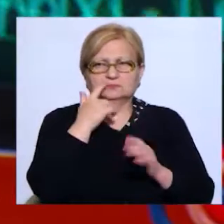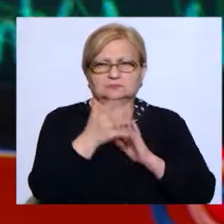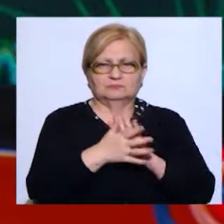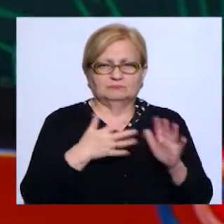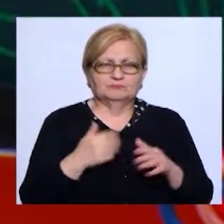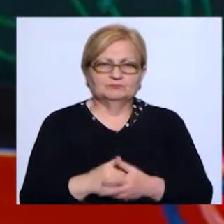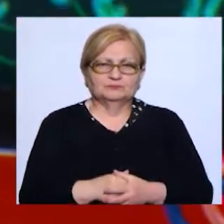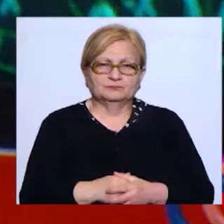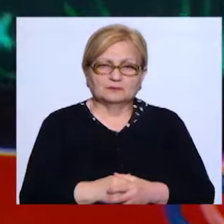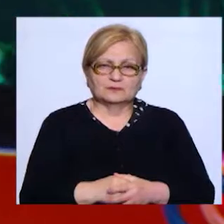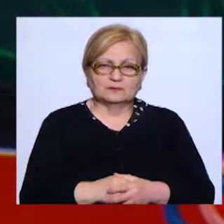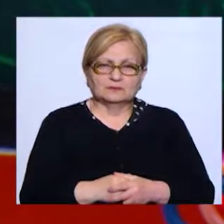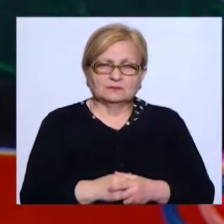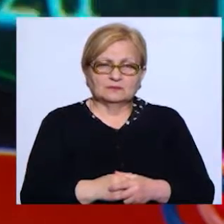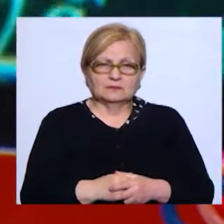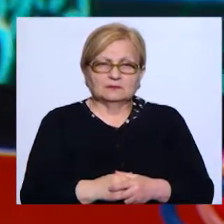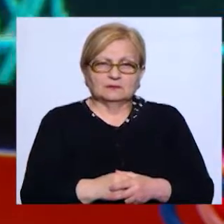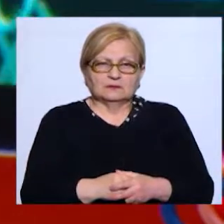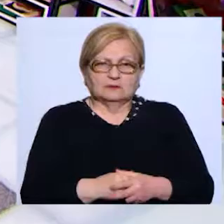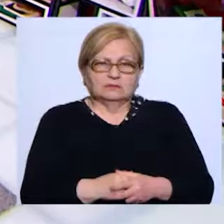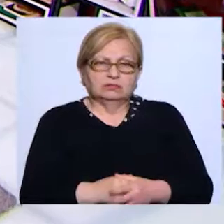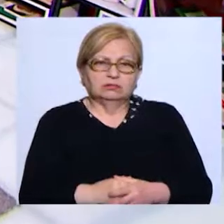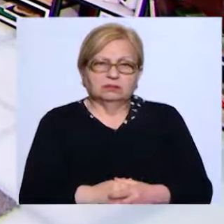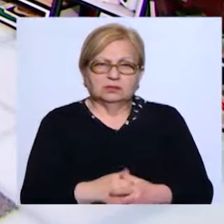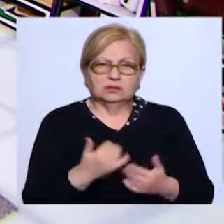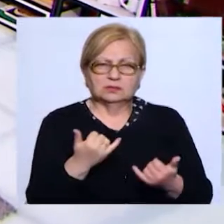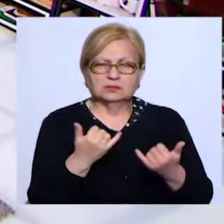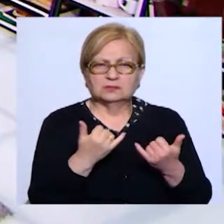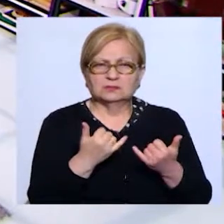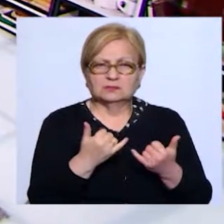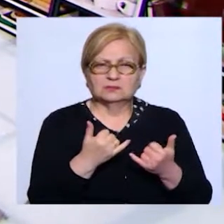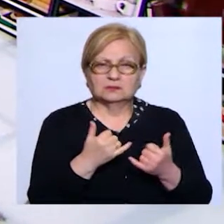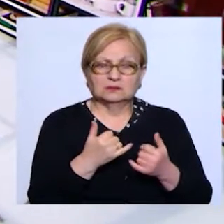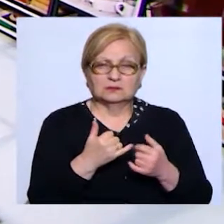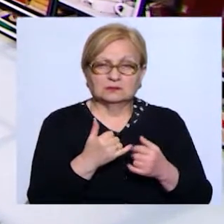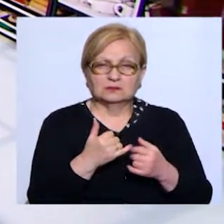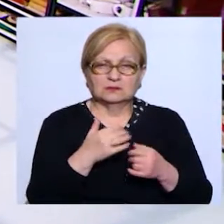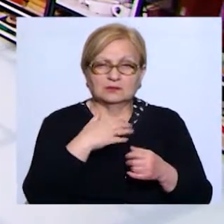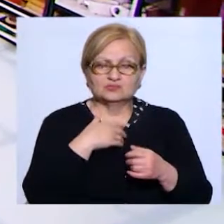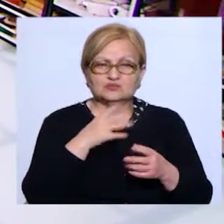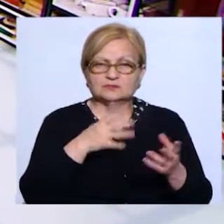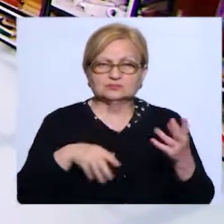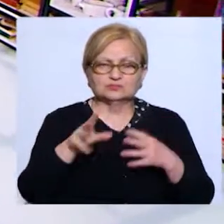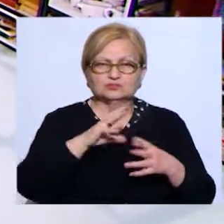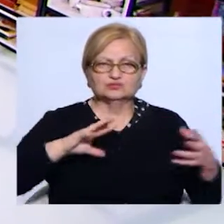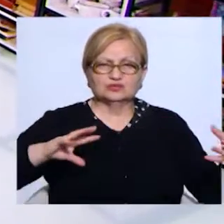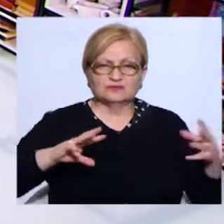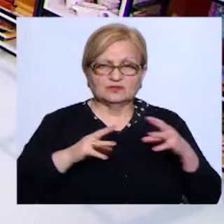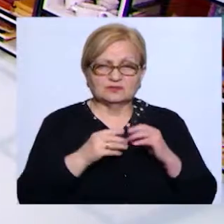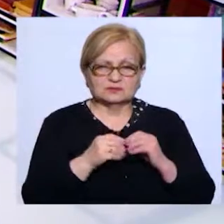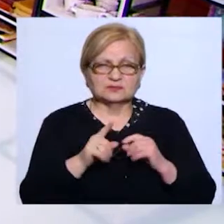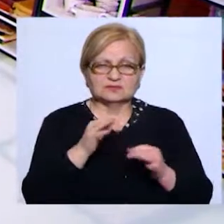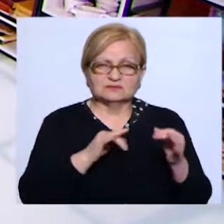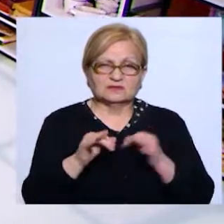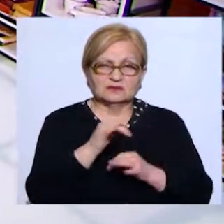როგორც გითხარით. ახლა თქვათ, აი მაგალითად არის ესეთი. იმისათვის ესე იგი ახლა რომ შევაჯამოთ ეს ყველაფერი რაც